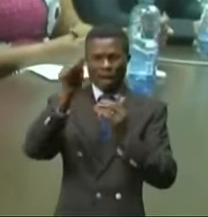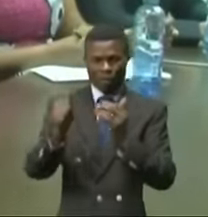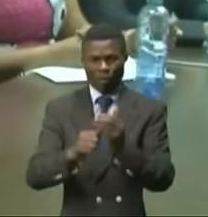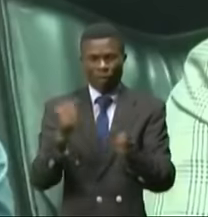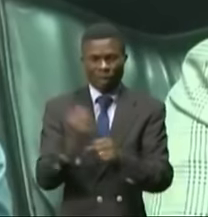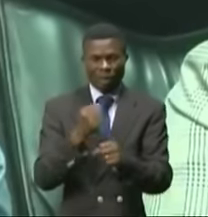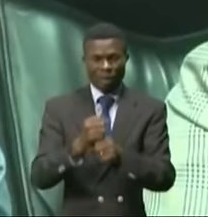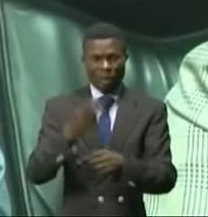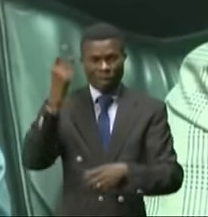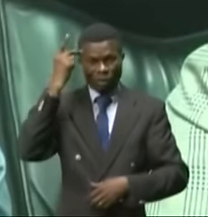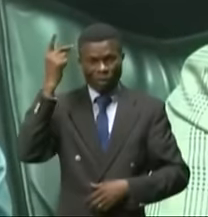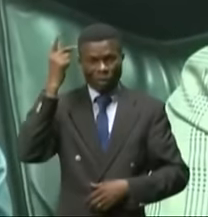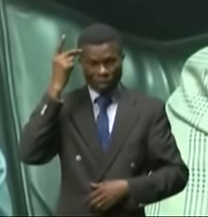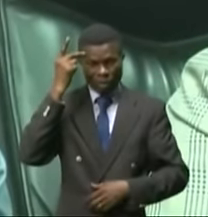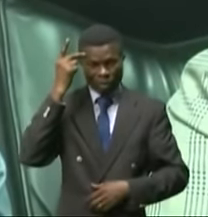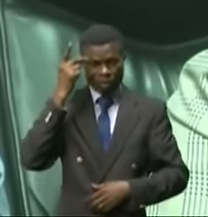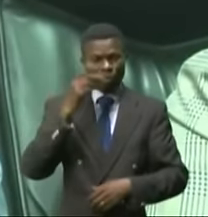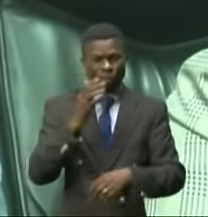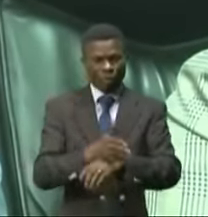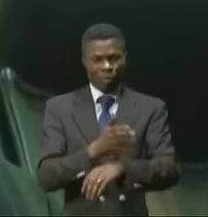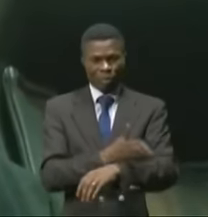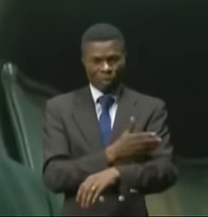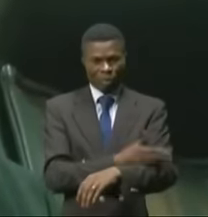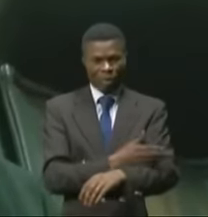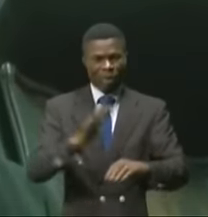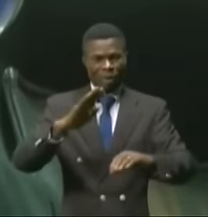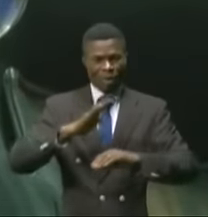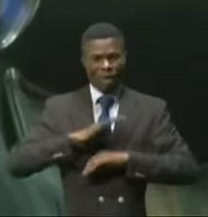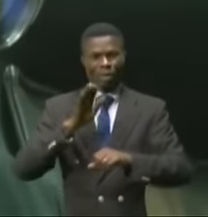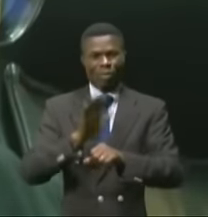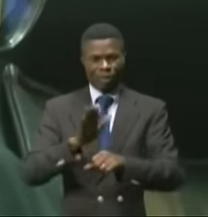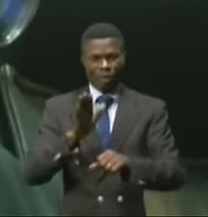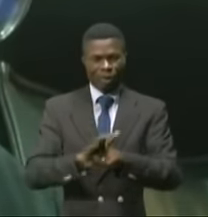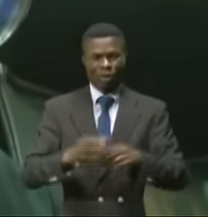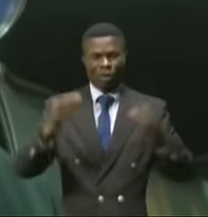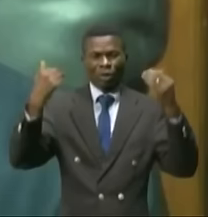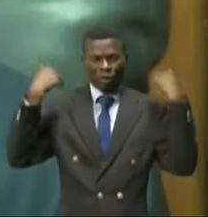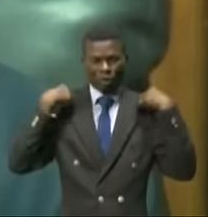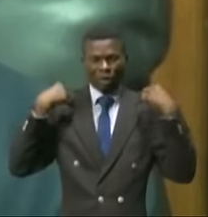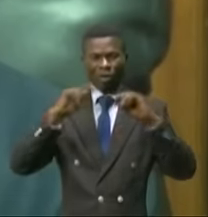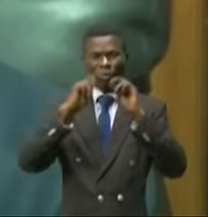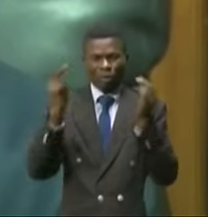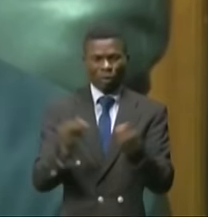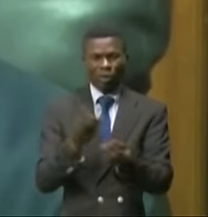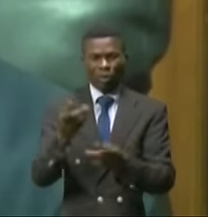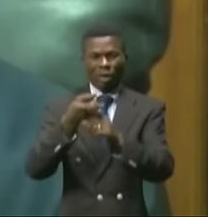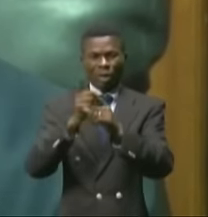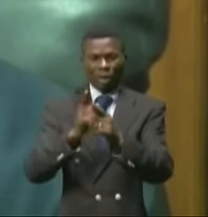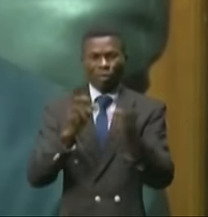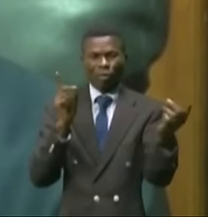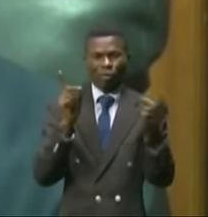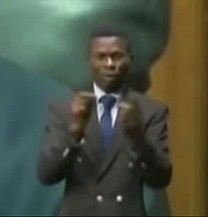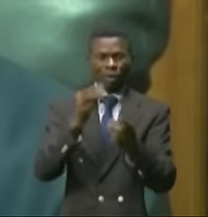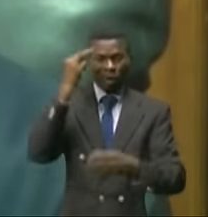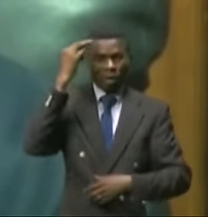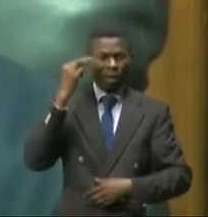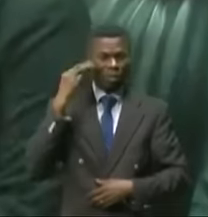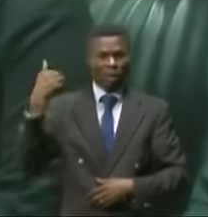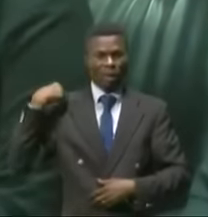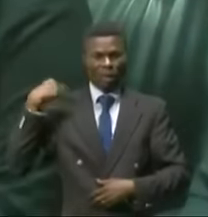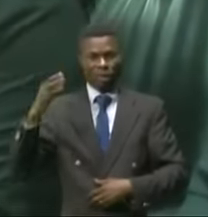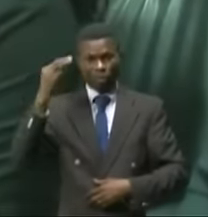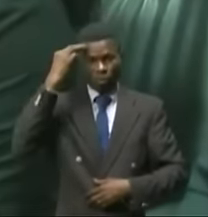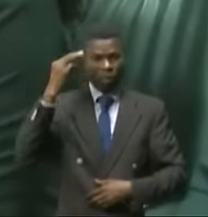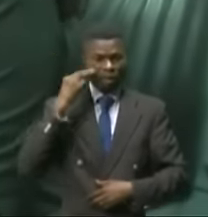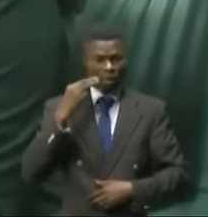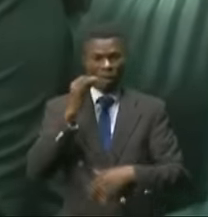travaux de Kinshasa se sont déroulés à la satisfaction des délégués du COMESA venus rencontrer le ministre d'État,